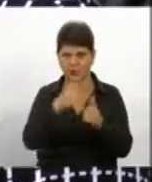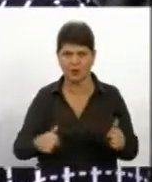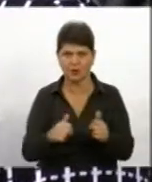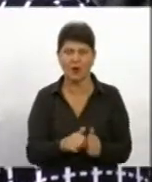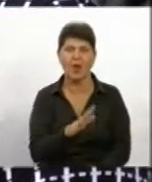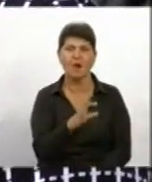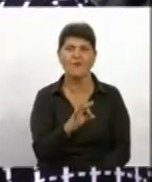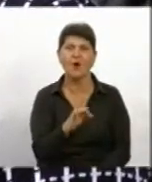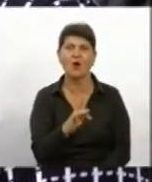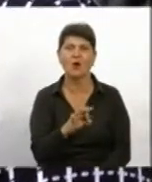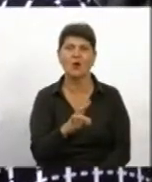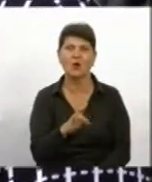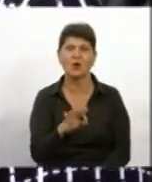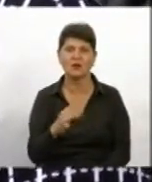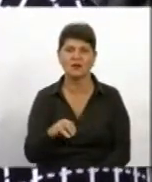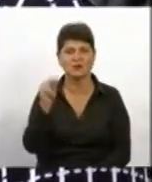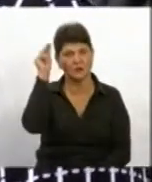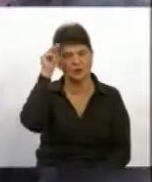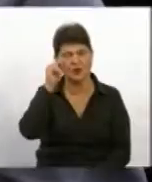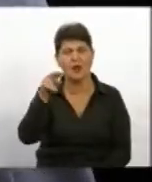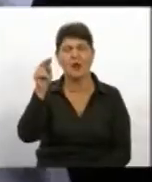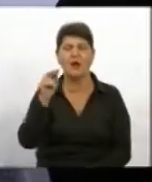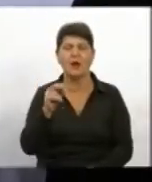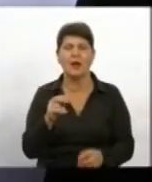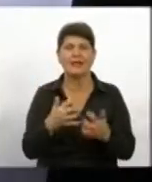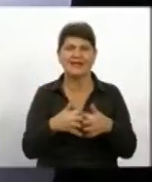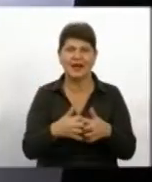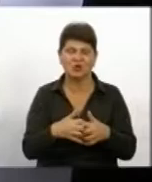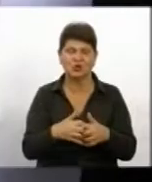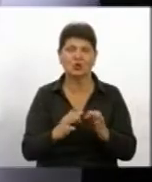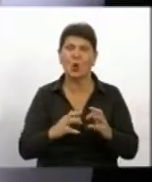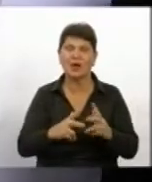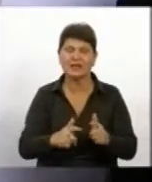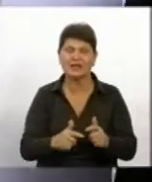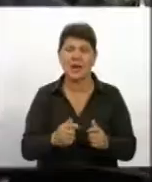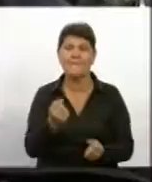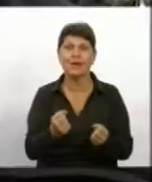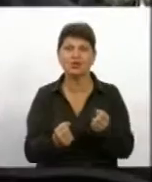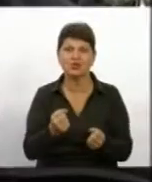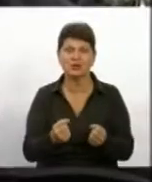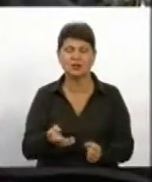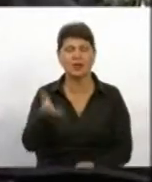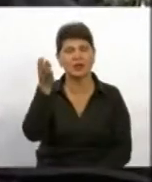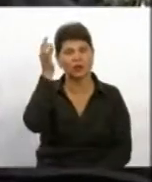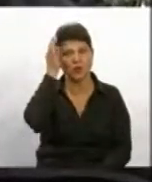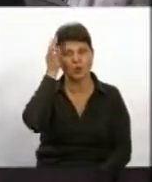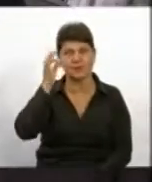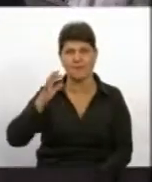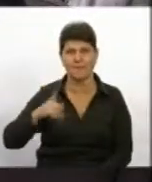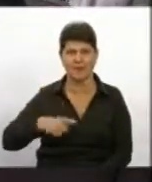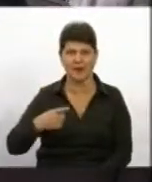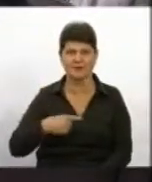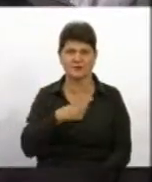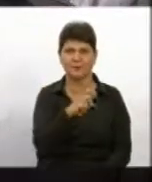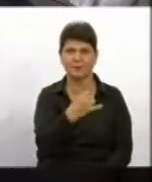Вороновицькому училищі Анатолій навчався на тракториста-машиніста. Його тут і досі пам'ятають, каже майстер Володимир Бабчук. Такий